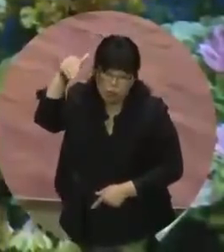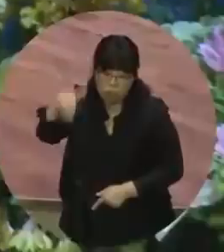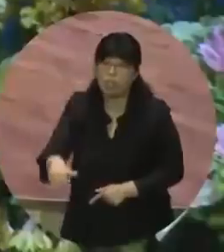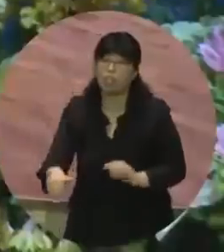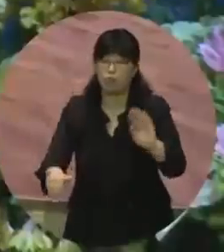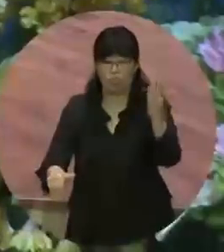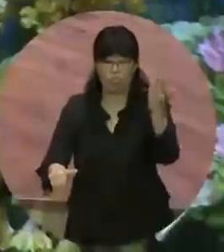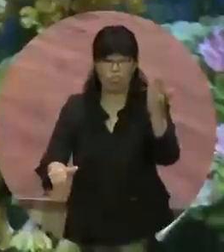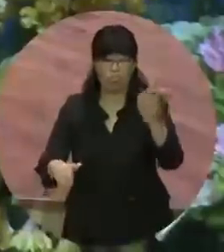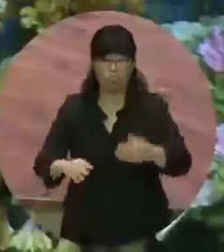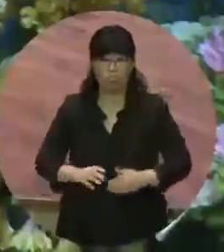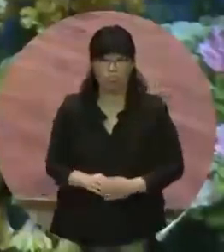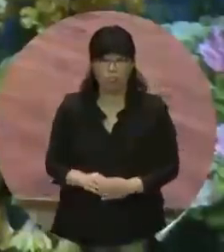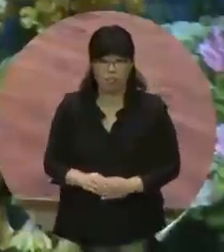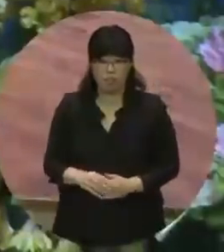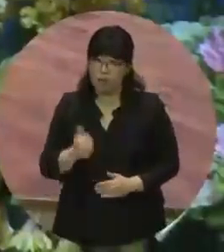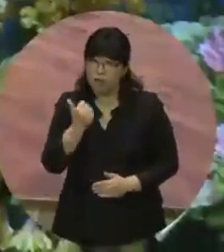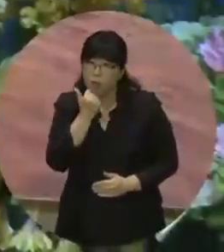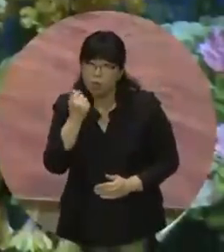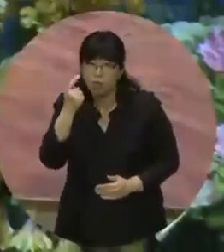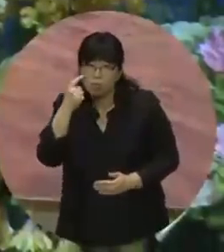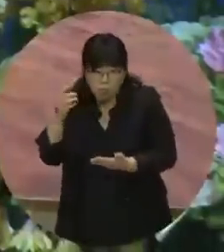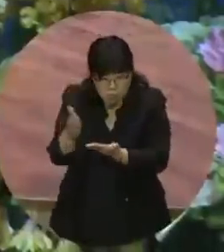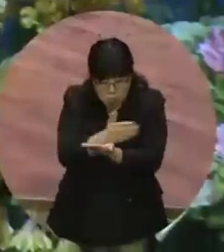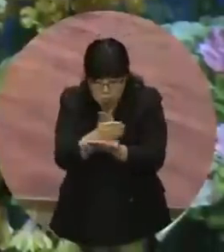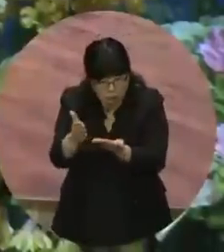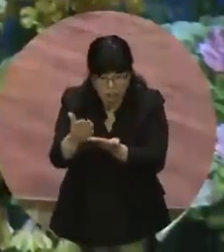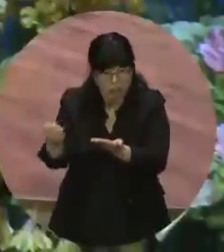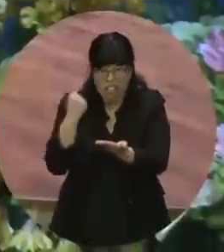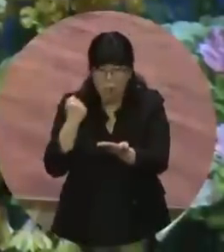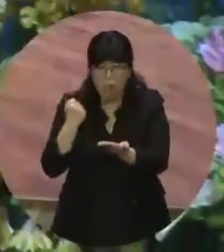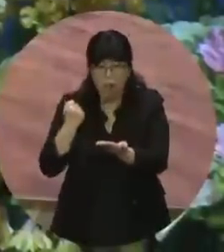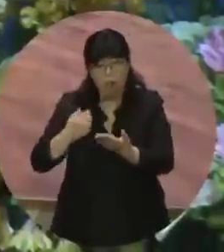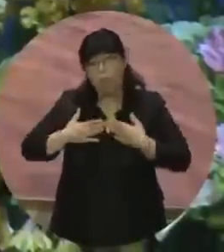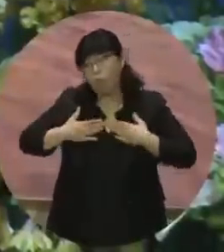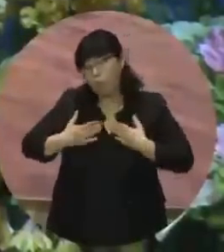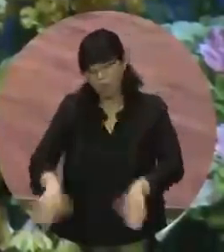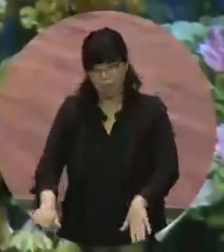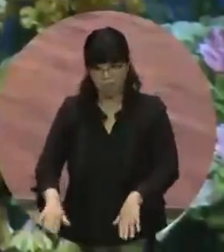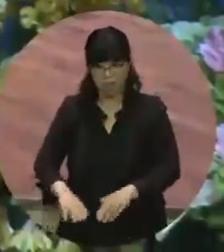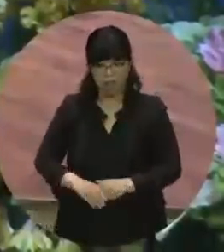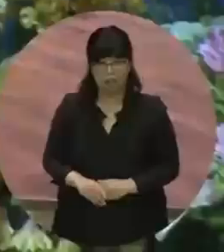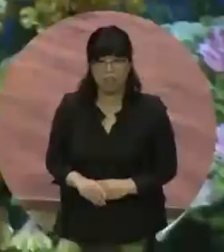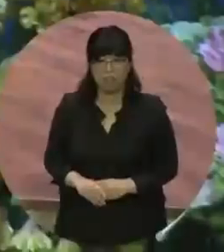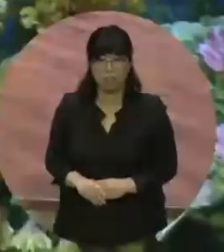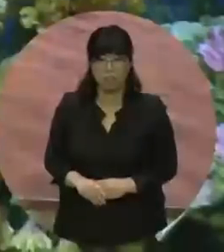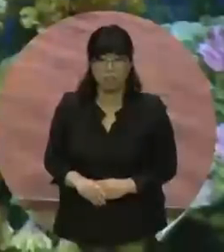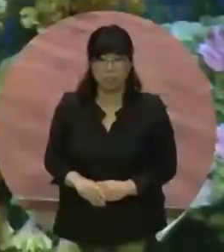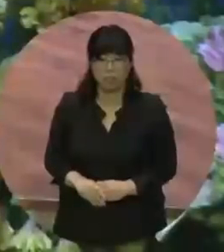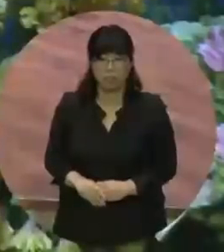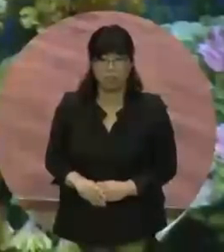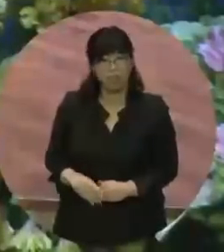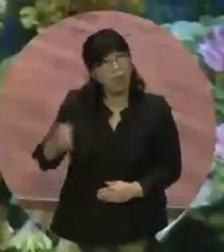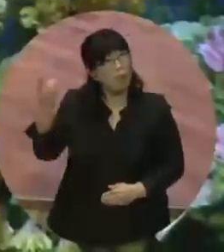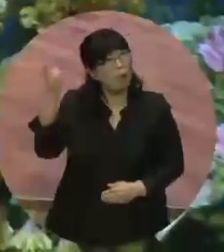문제지요. 이삭은 인간적으로 자신에게 제일 사냥을 그렇게